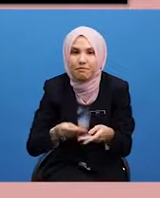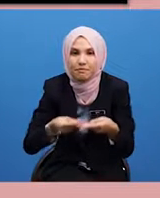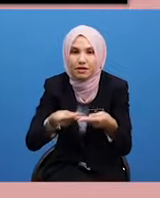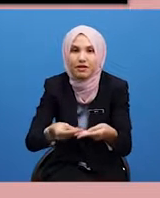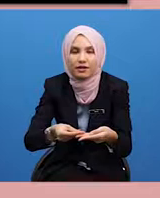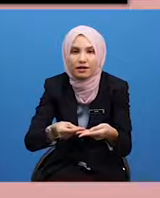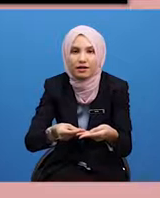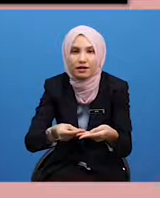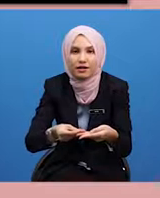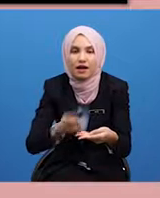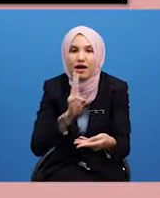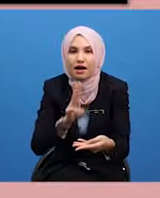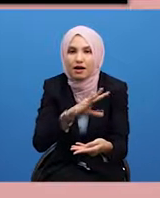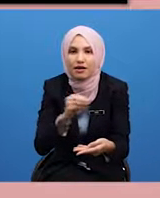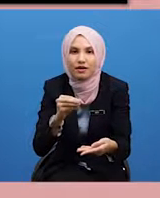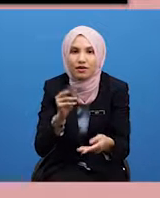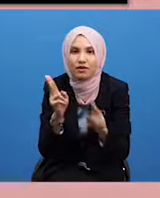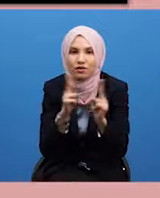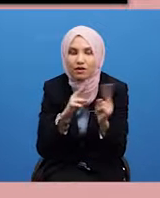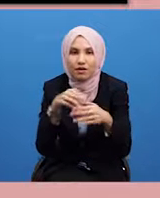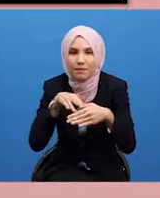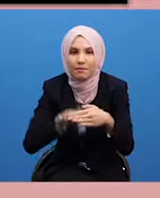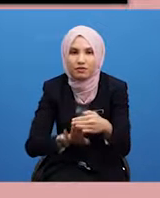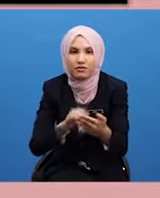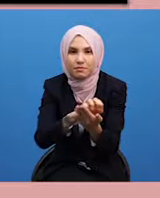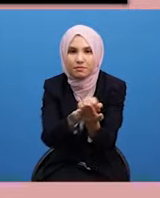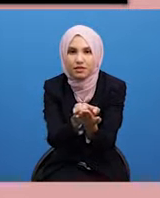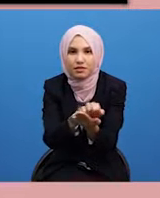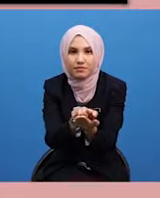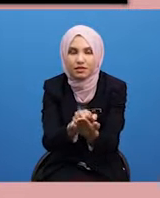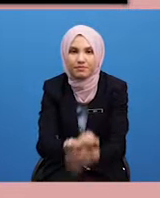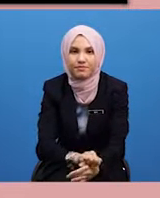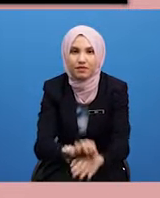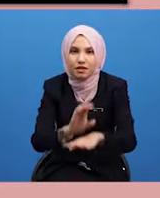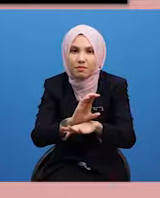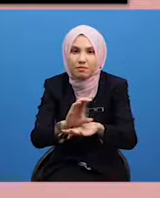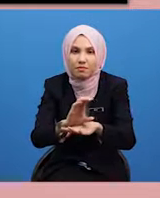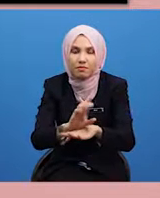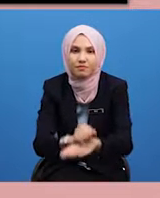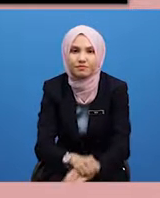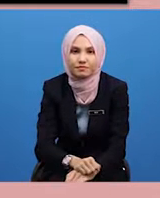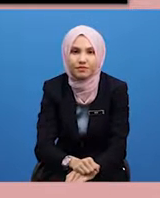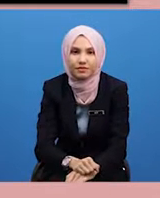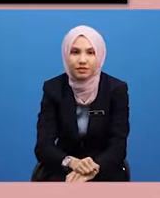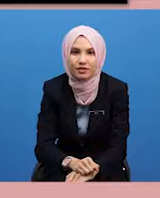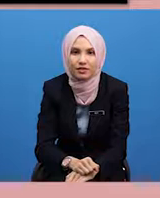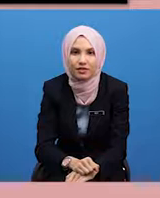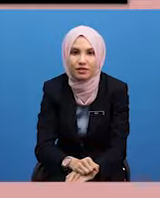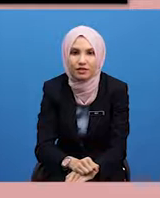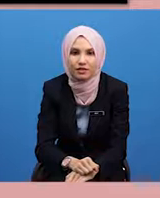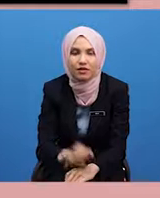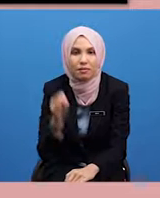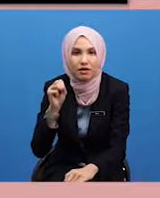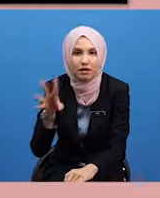dan udara memasuki biji benih. Plumule pula ialah bahagian embrio yang